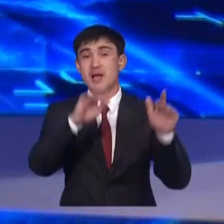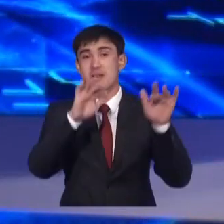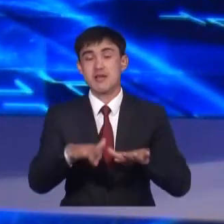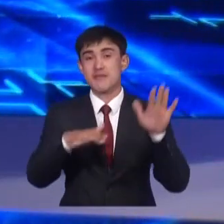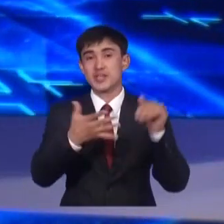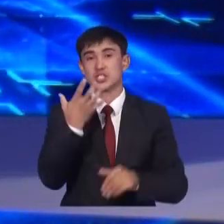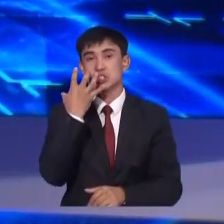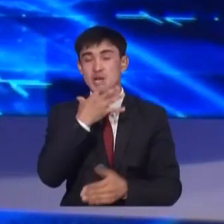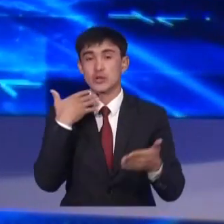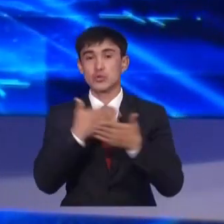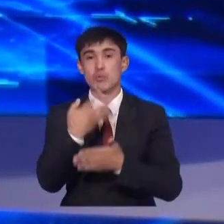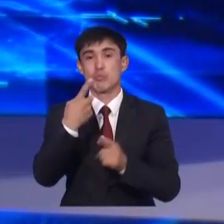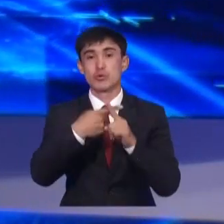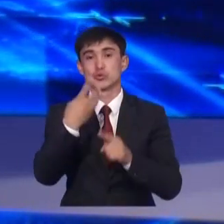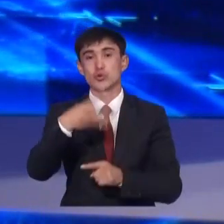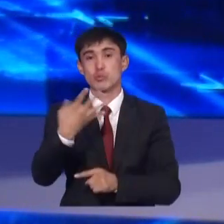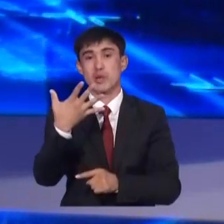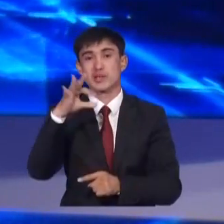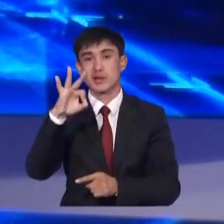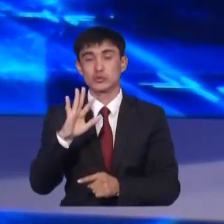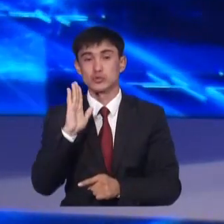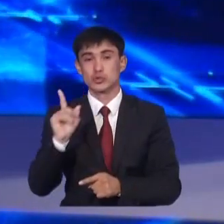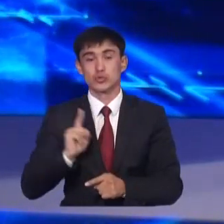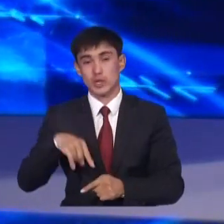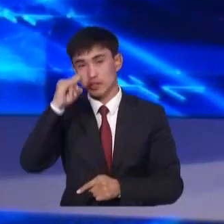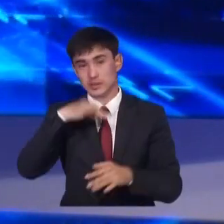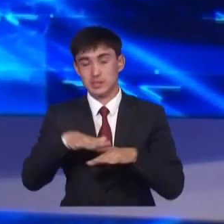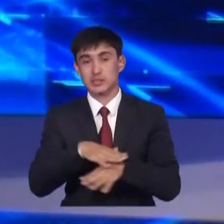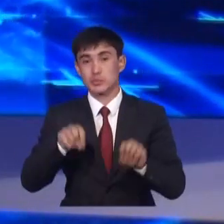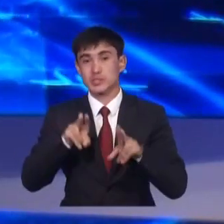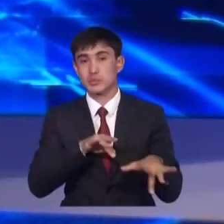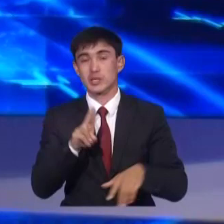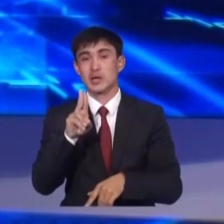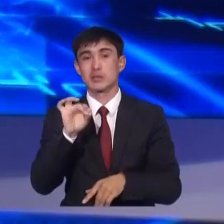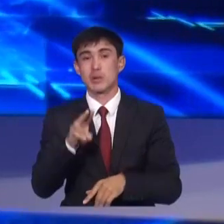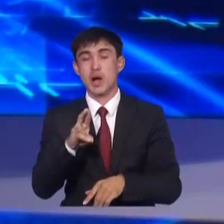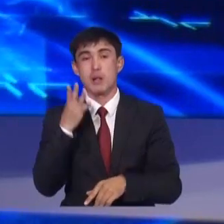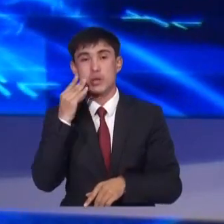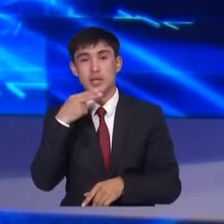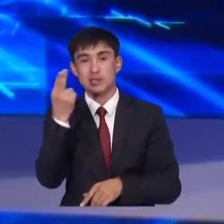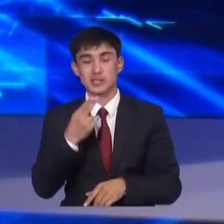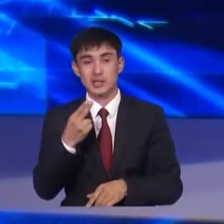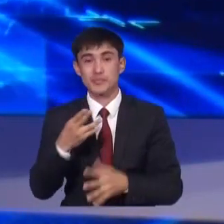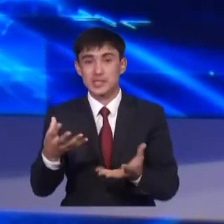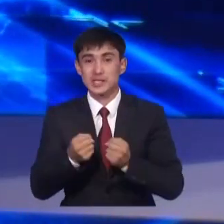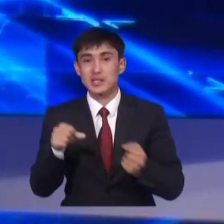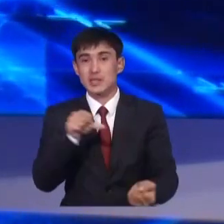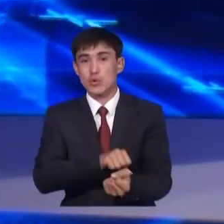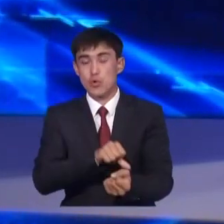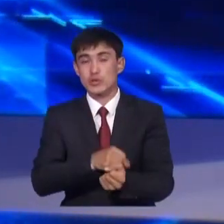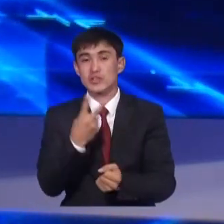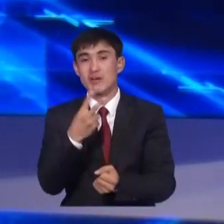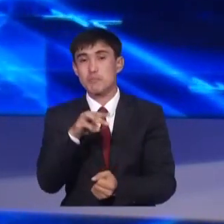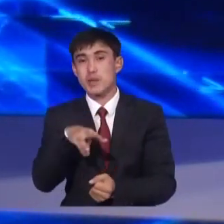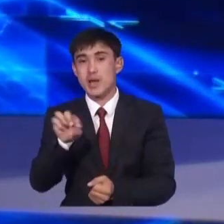Ливни и жара до плюс 45 градусов ожидают казахстанцев. Спецоперация КНБ в Алматы и Астане. Изъяты наркотики на